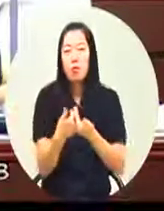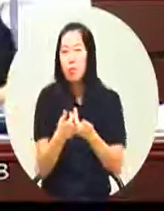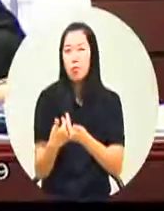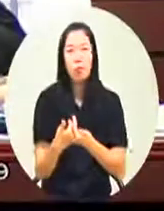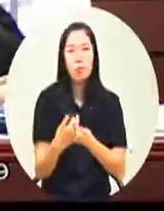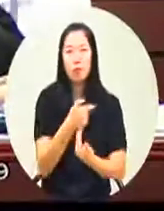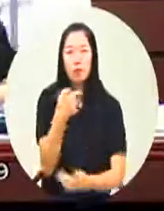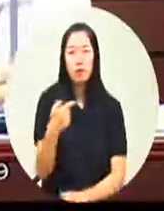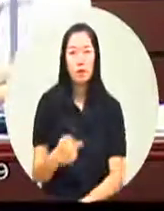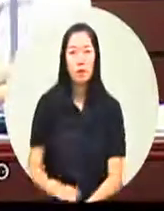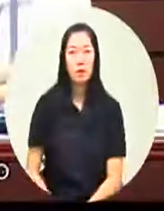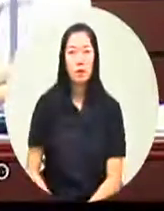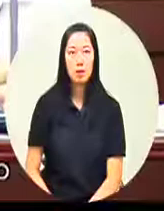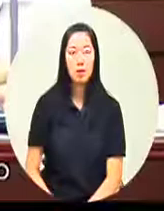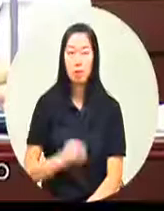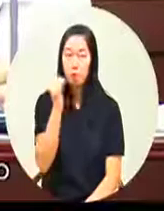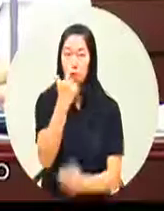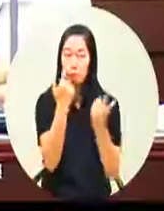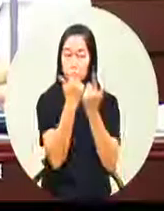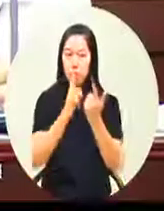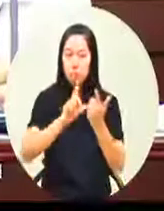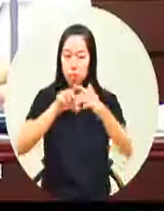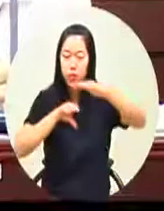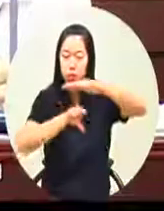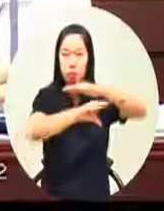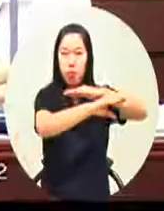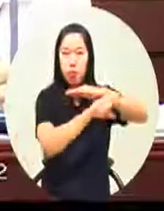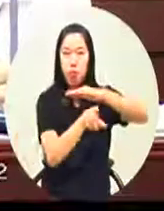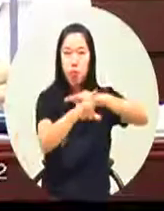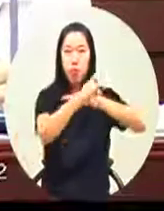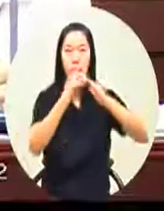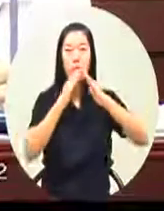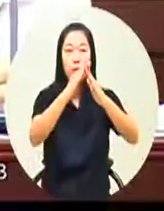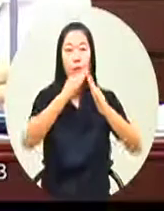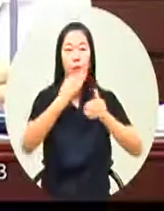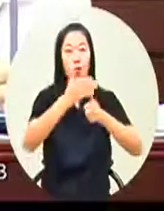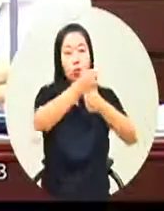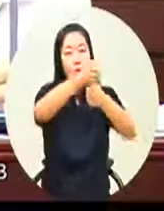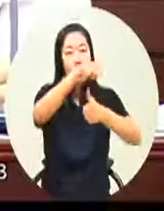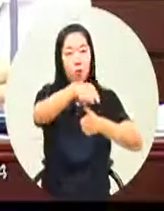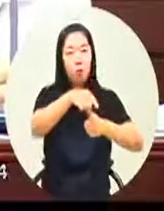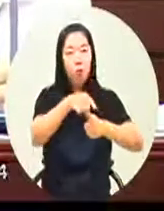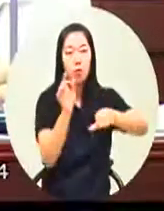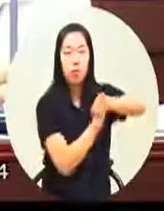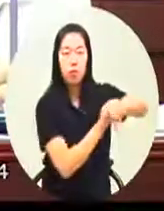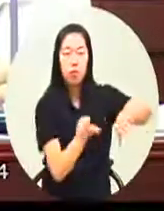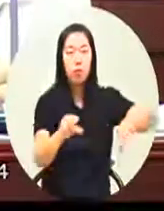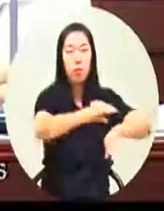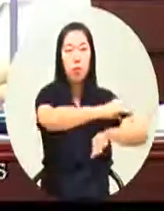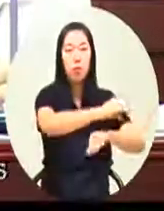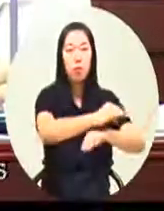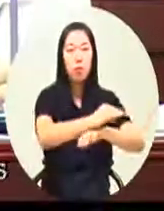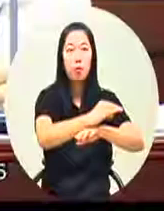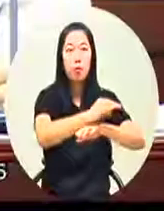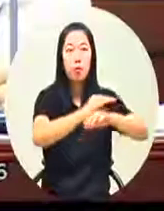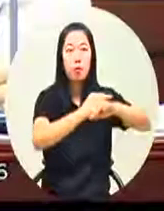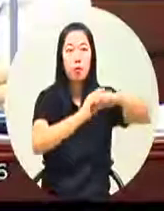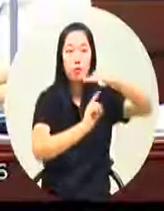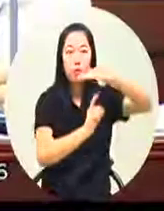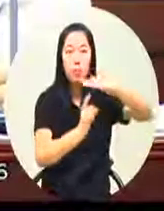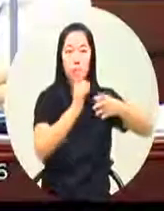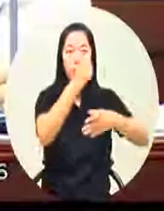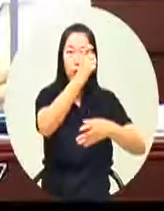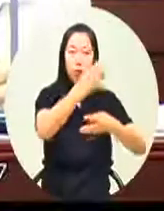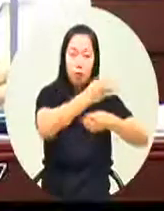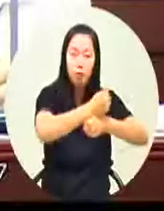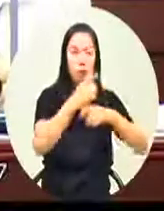是北上要往市区的方向就是说要左转进去十号 对 这个方向，